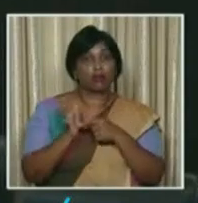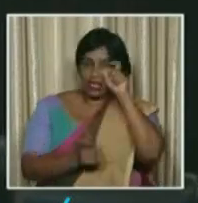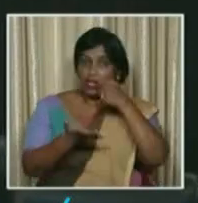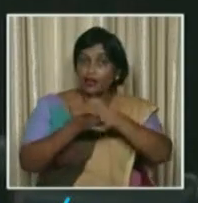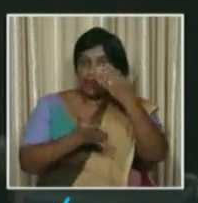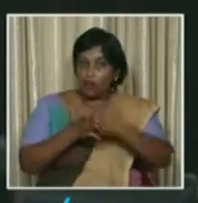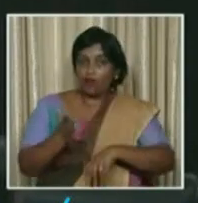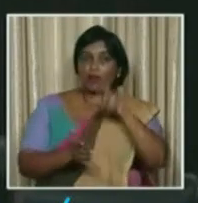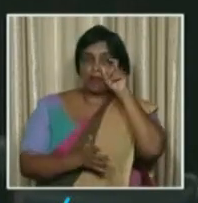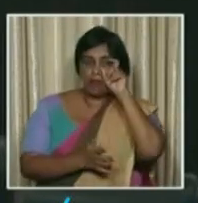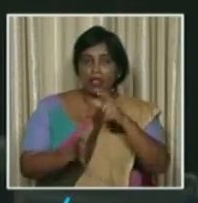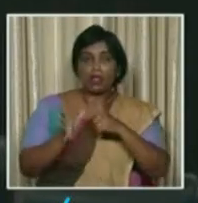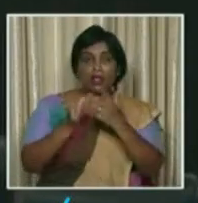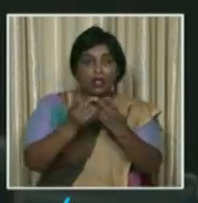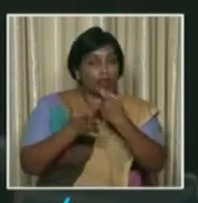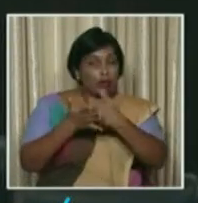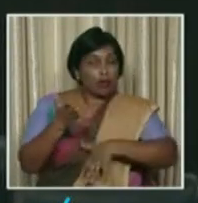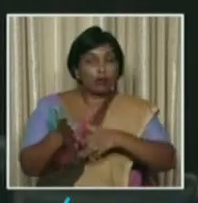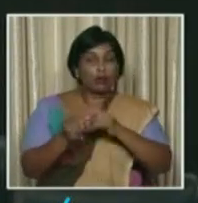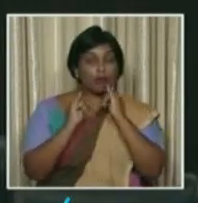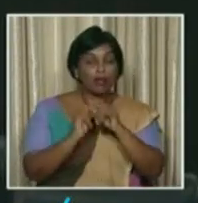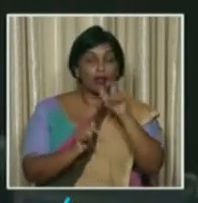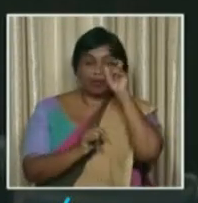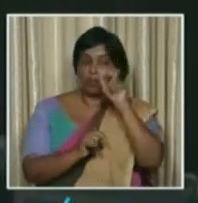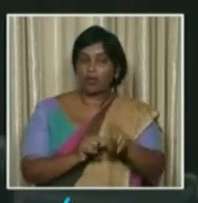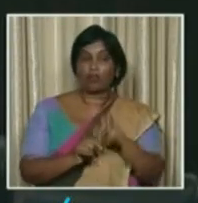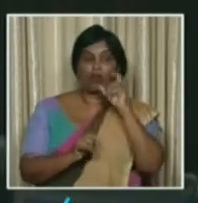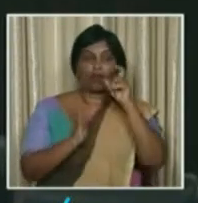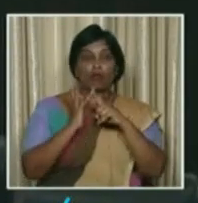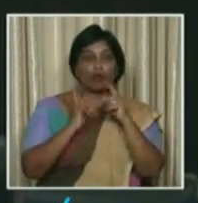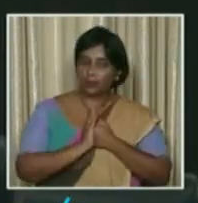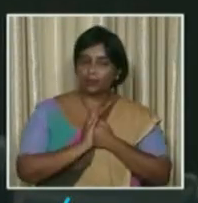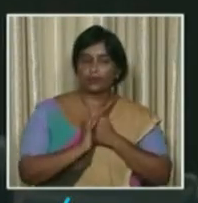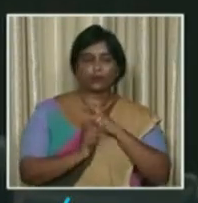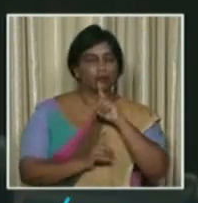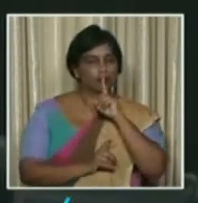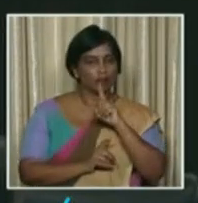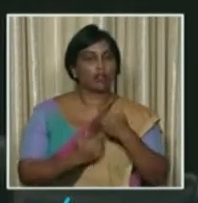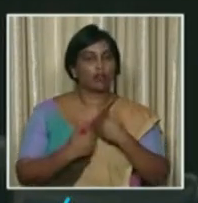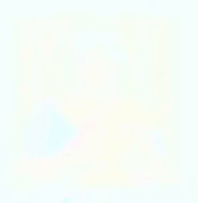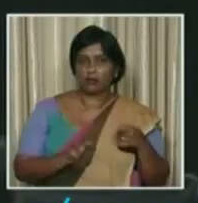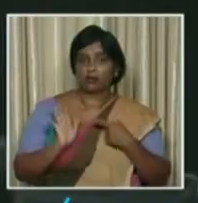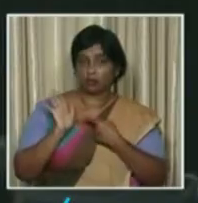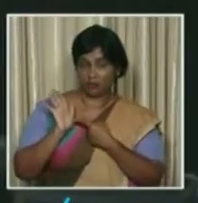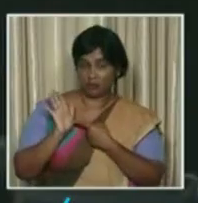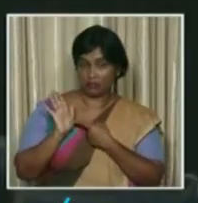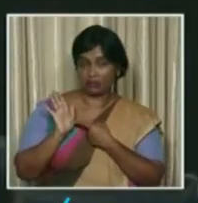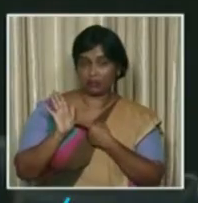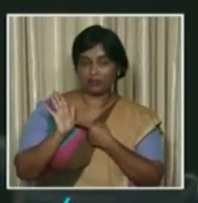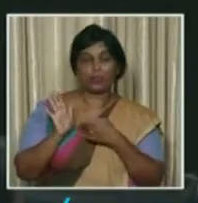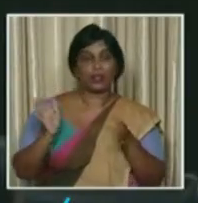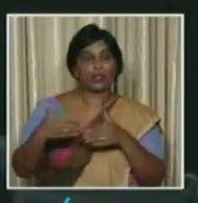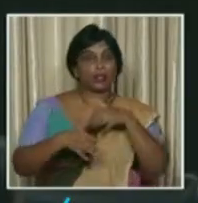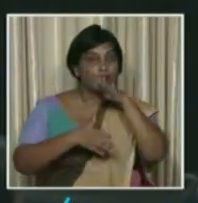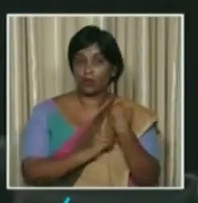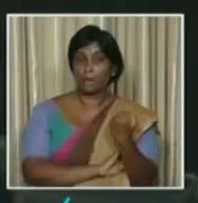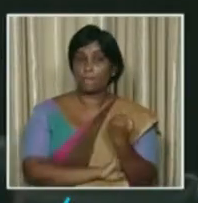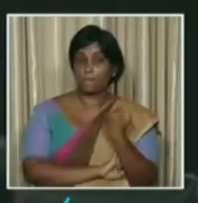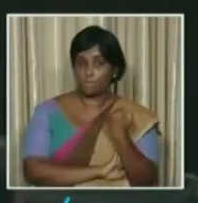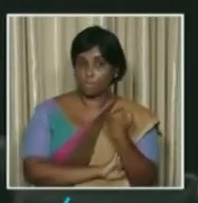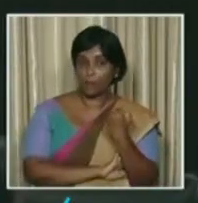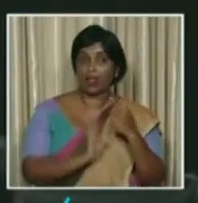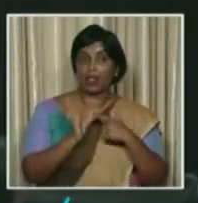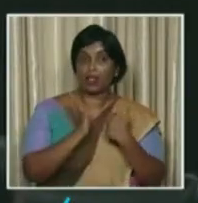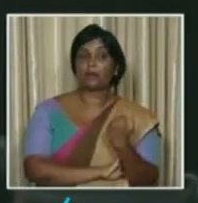ක්‍රියාමාර්ග ගන්න විගණන වාර්තාවේ දූෂණ බලන්න ඊට කලින් කෝප වාර්තාවේ දූෂණ බලන්න අපිට හොරු රකින්න බෑ මෙන්න මේ කැබිනට් පත්‍රය කියන්නේ මොකක්ද